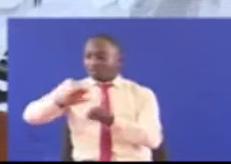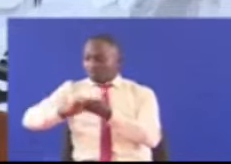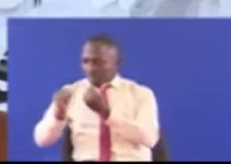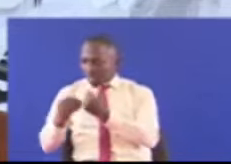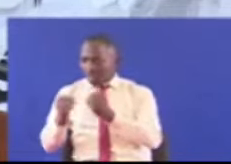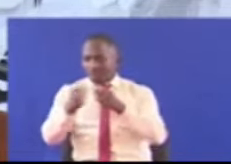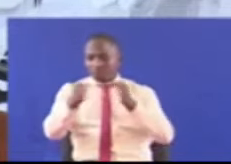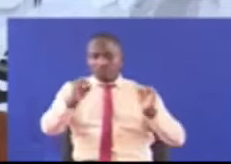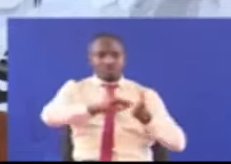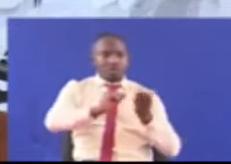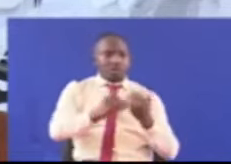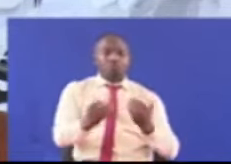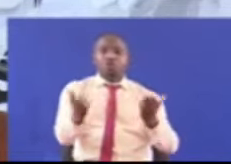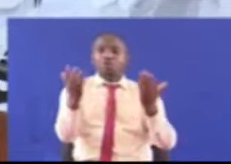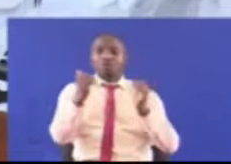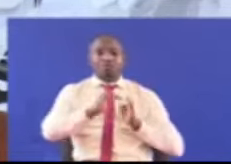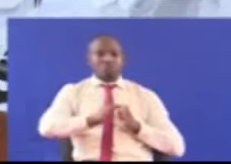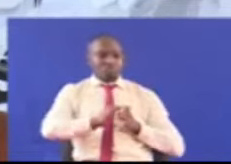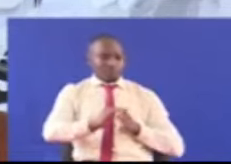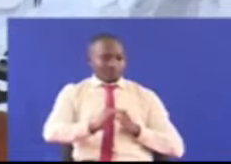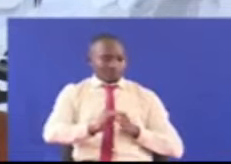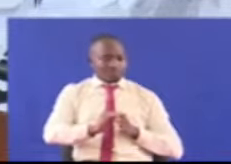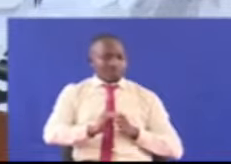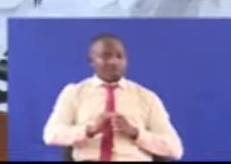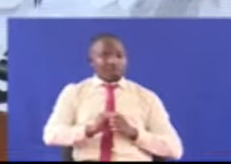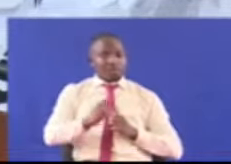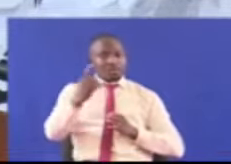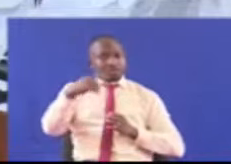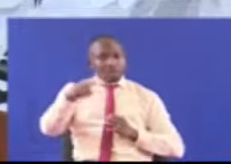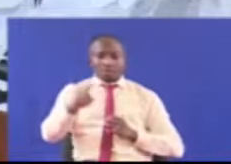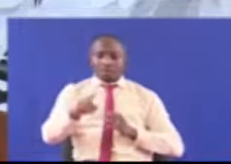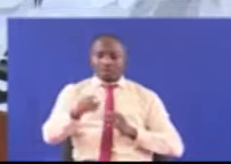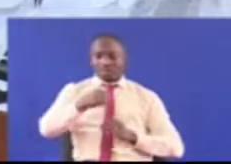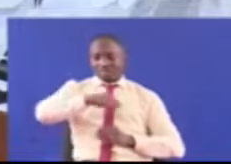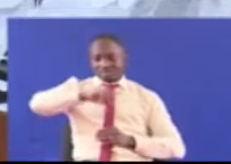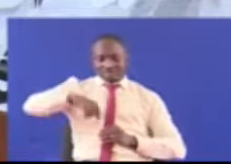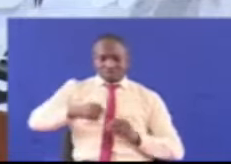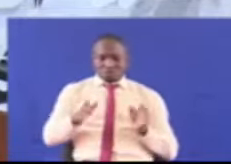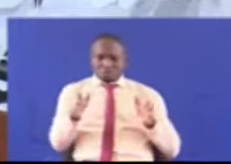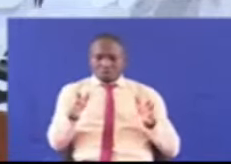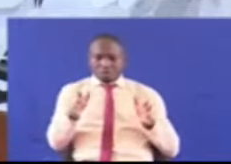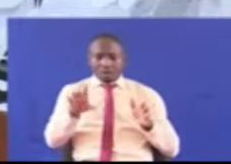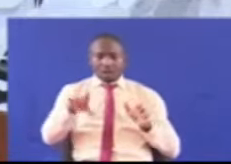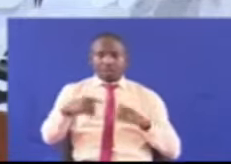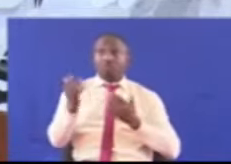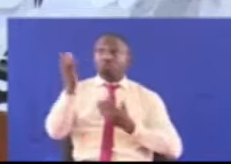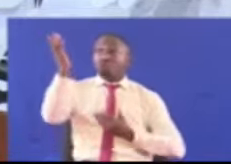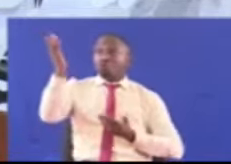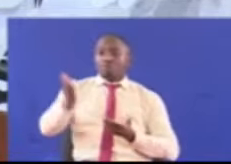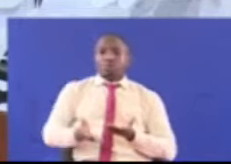wanazo. Tuliogopa uchaguzi, lakini Mungu alishasema tunashinda.